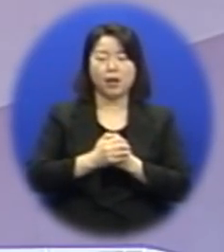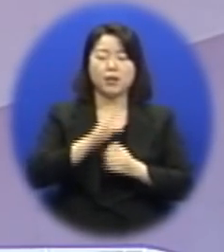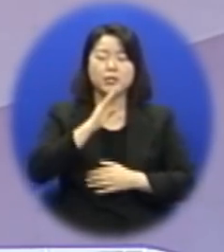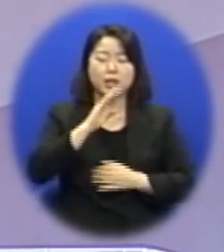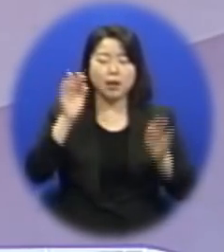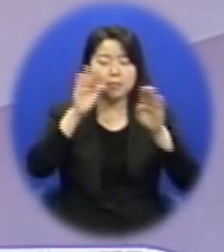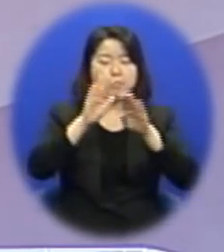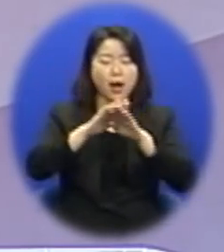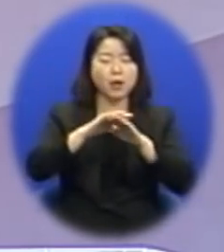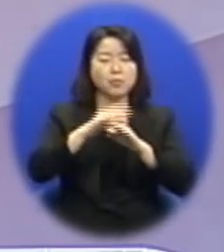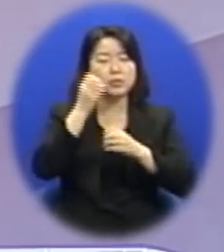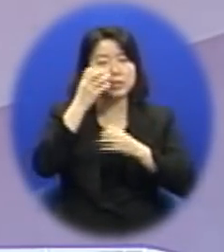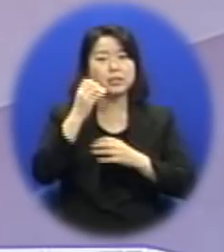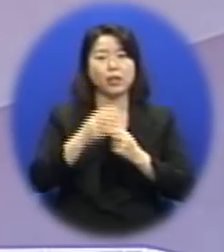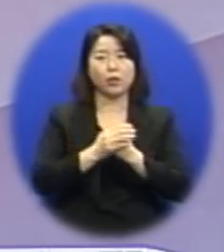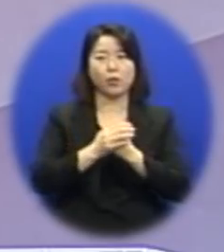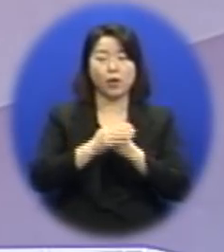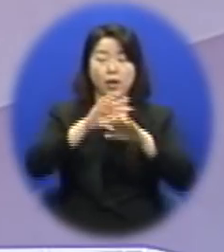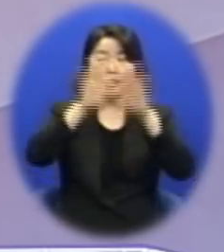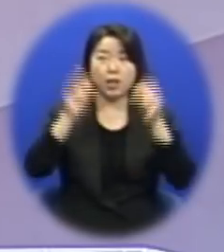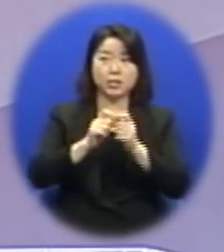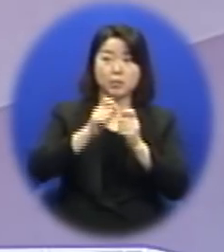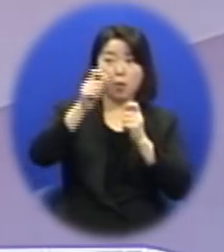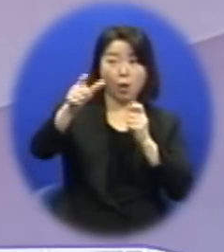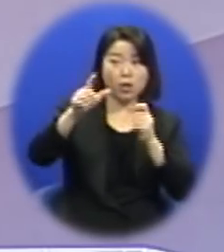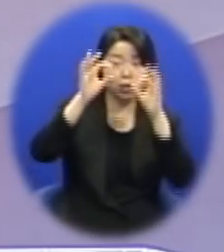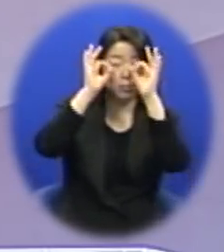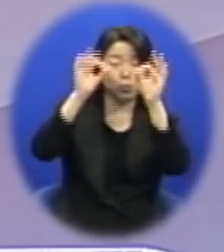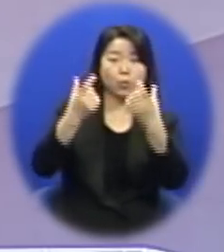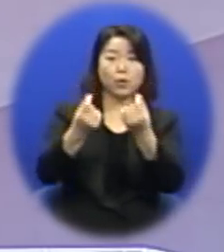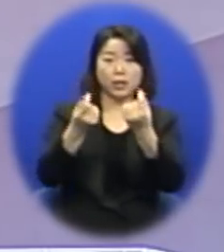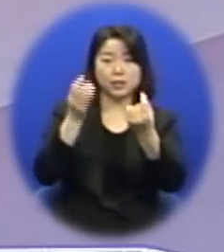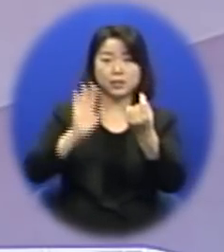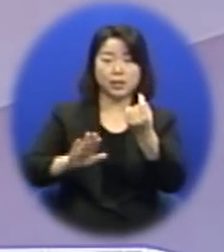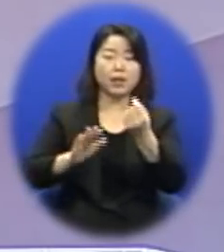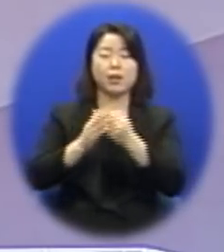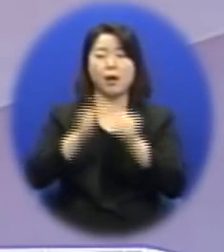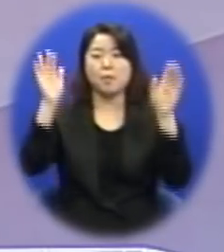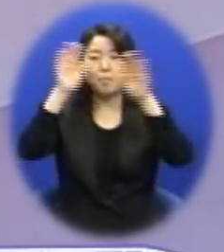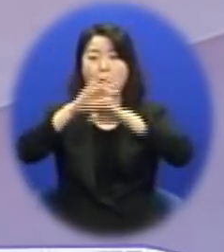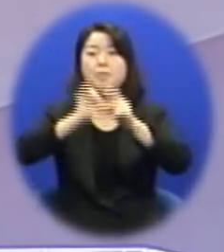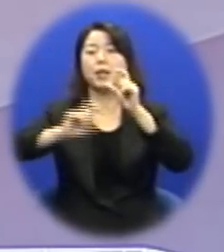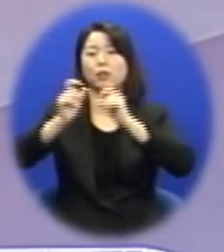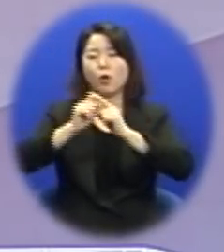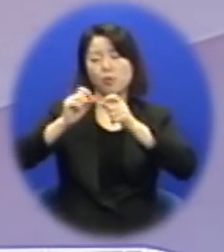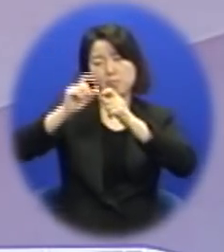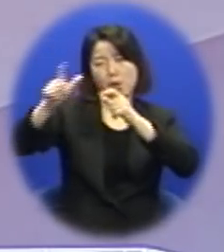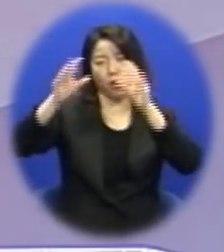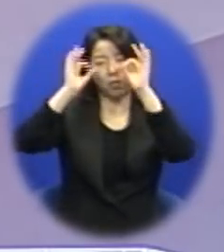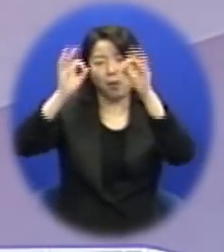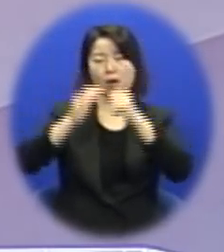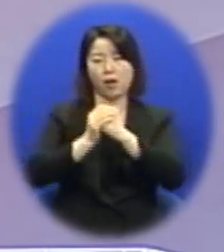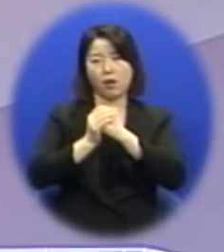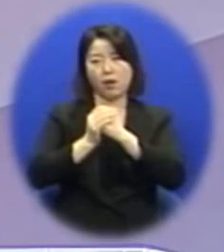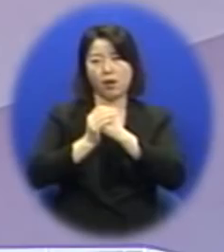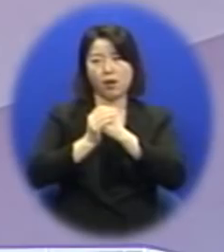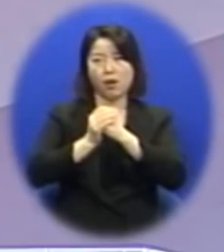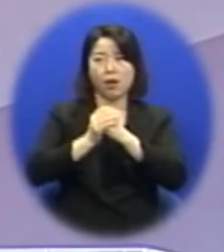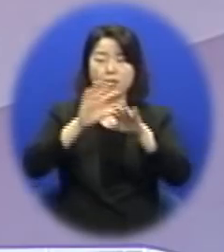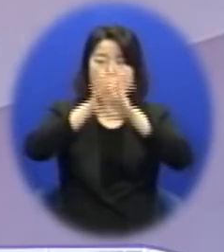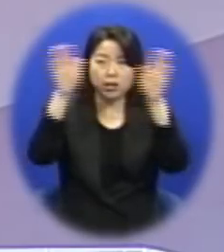같아도 밤에 오히려 더 멀리 볼 수 있어요 별이 비쳐도 낮에는 안 보여요 밤이